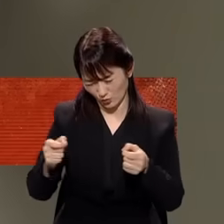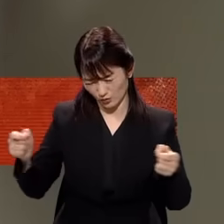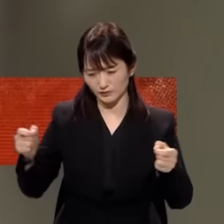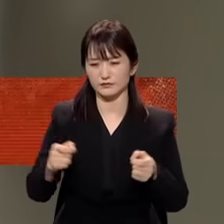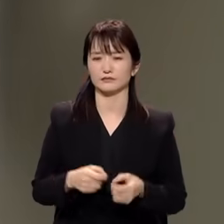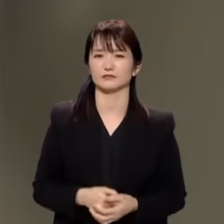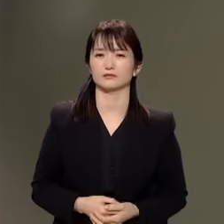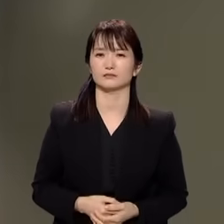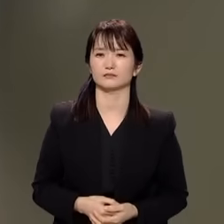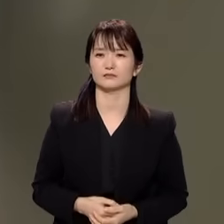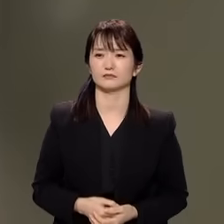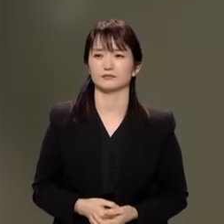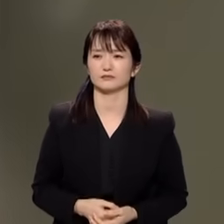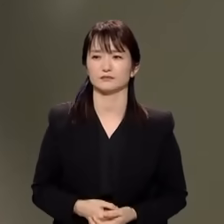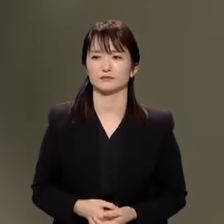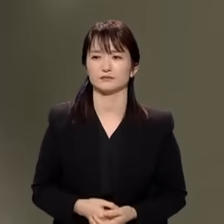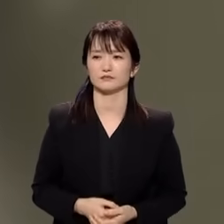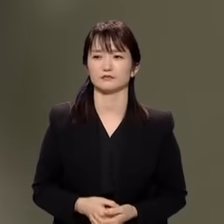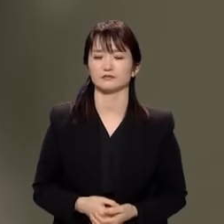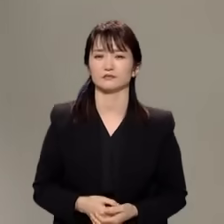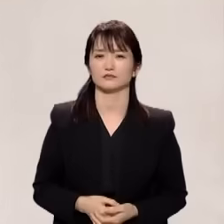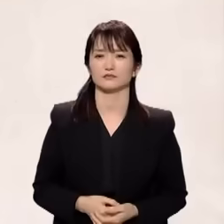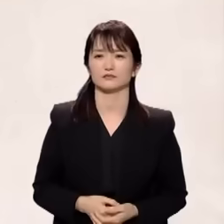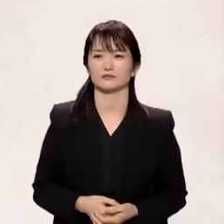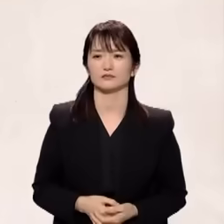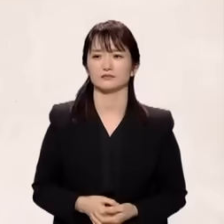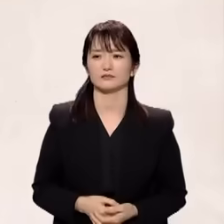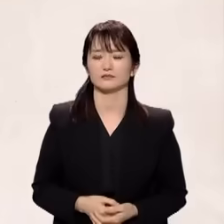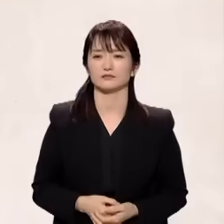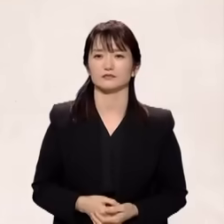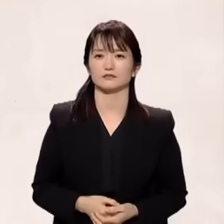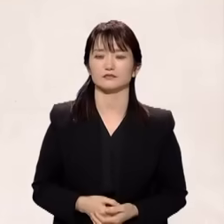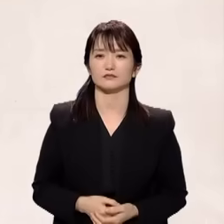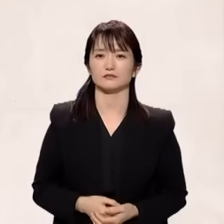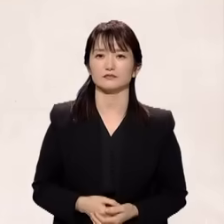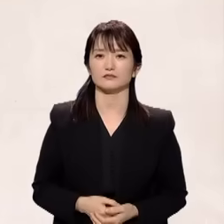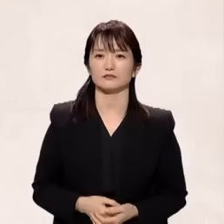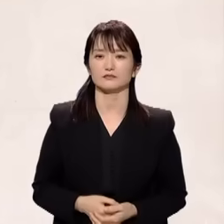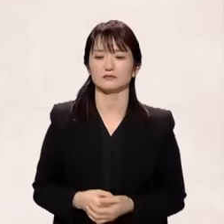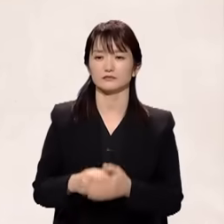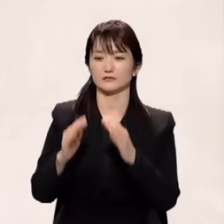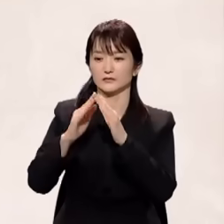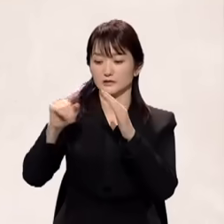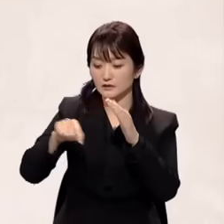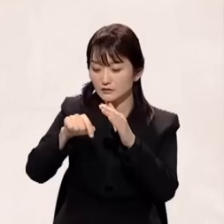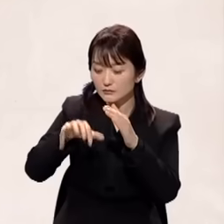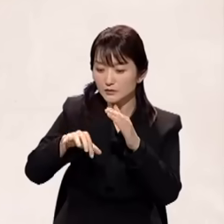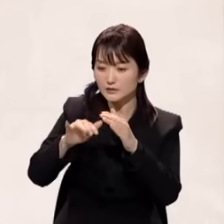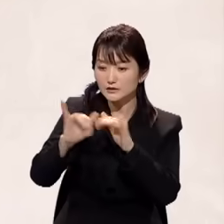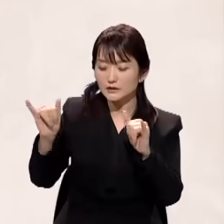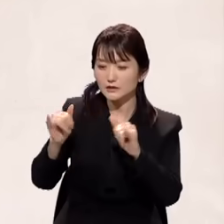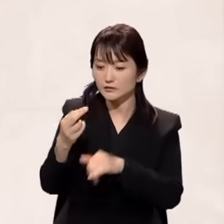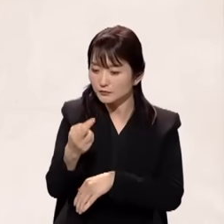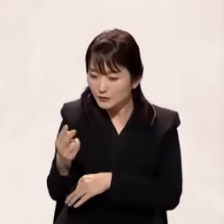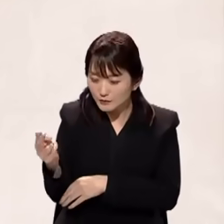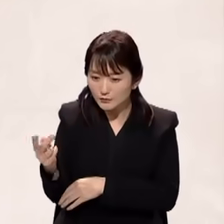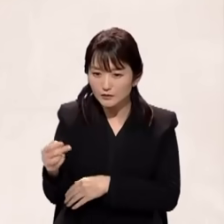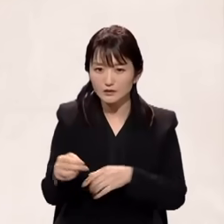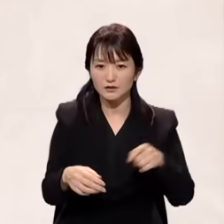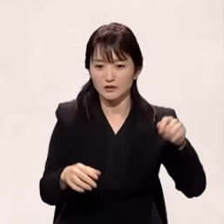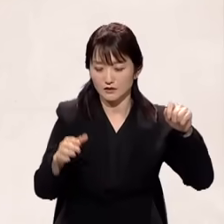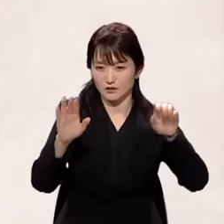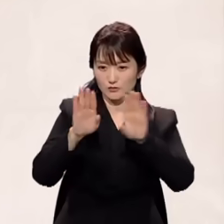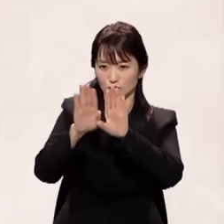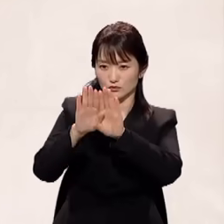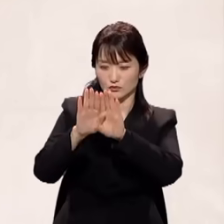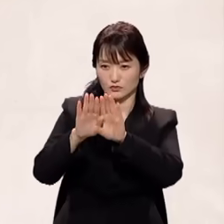그러니까 이거 도저히 안 되겠다는 생각이 들어서 저 안에 아무도 없다는 걸 확인을 하고 도끼로 이제 도어락을 부순